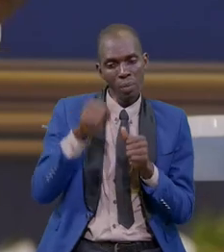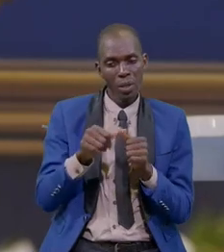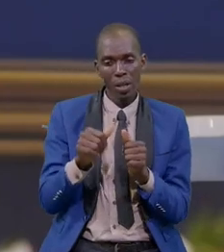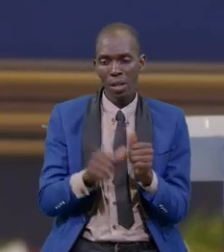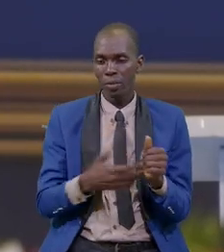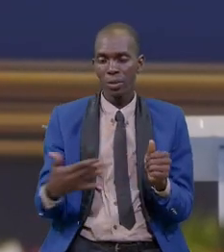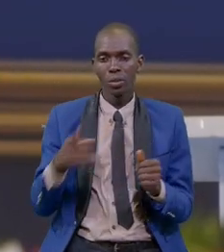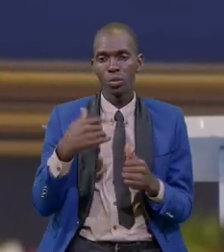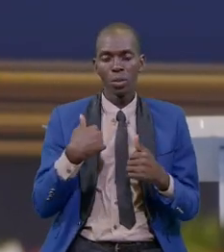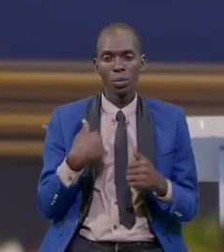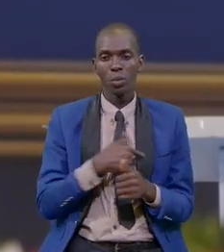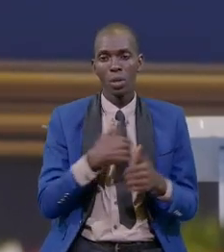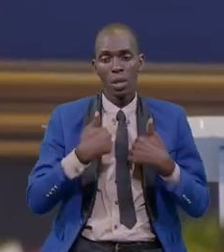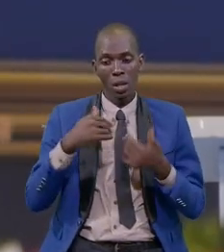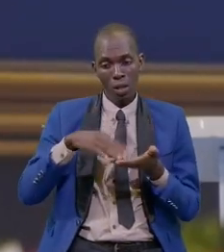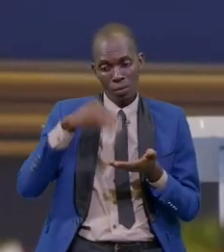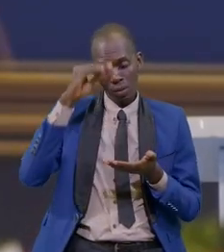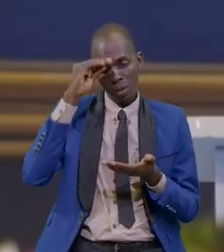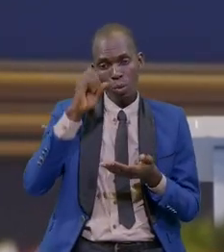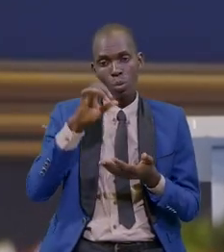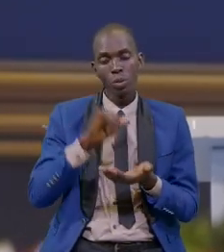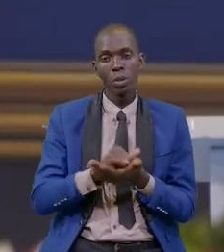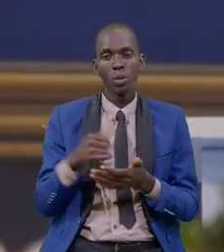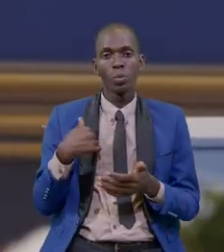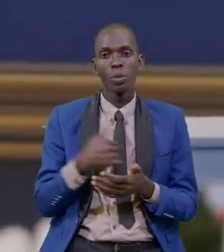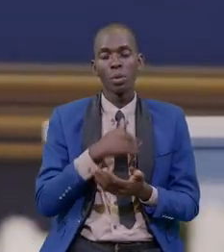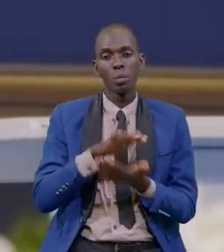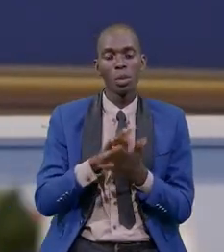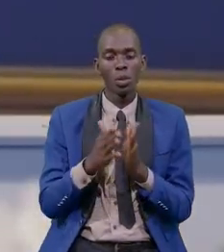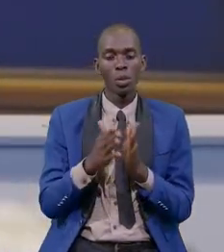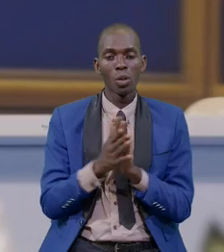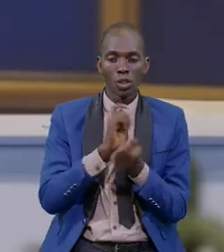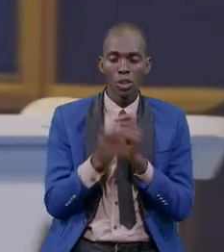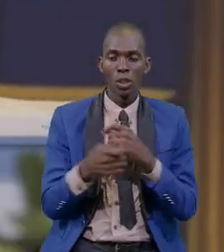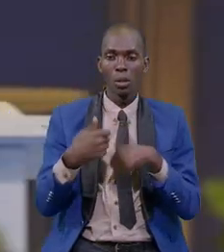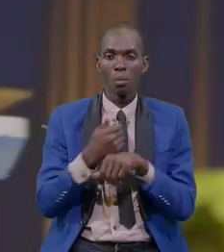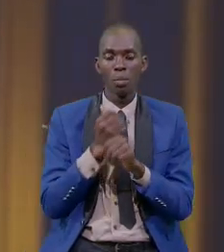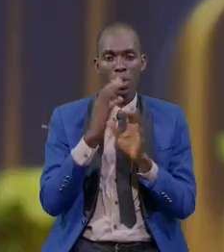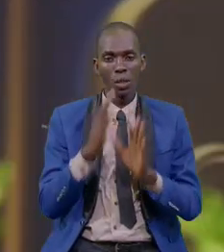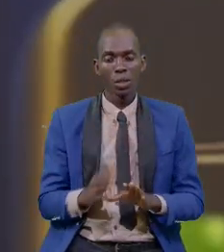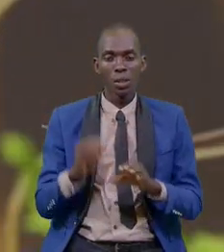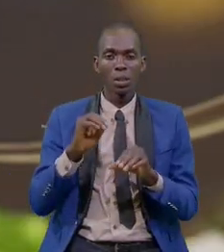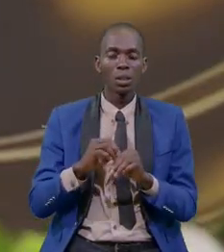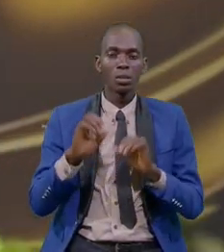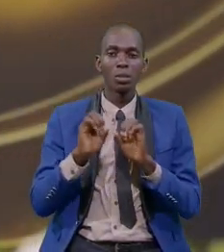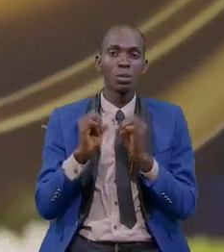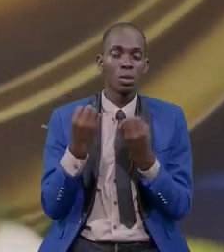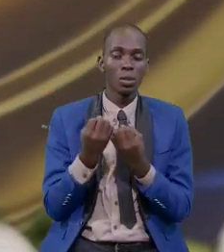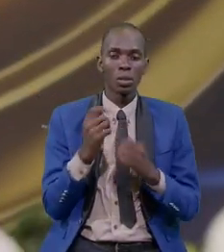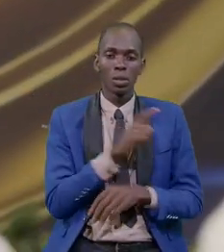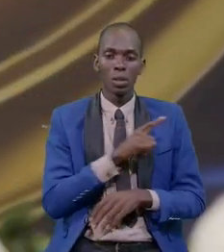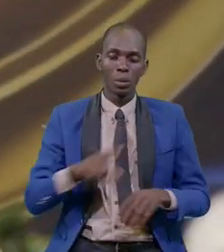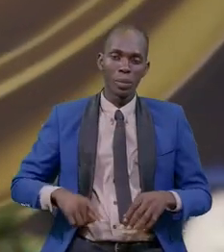avons apprises afin de devenir des acteurs de changement dans la société où vous vivez, le Seigneur vous